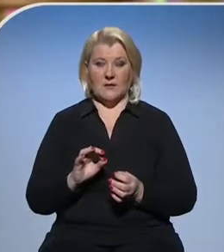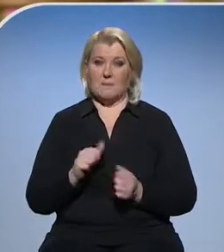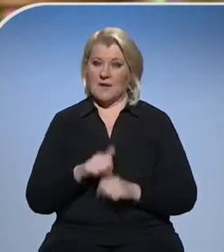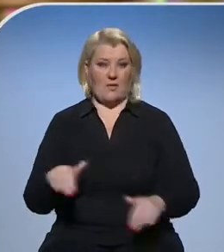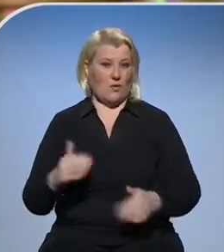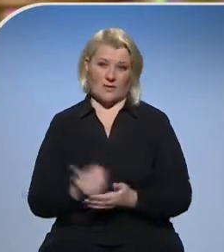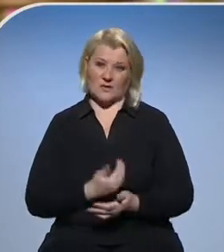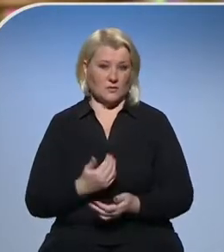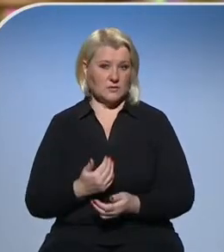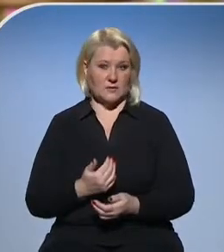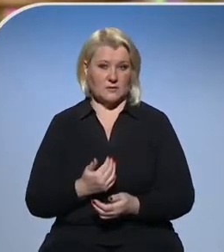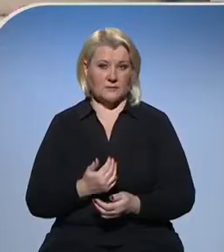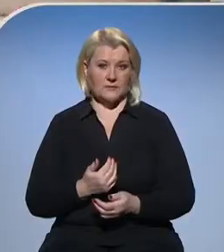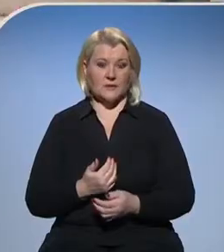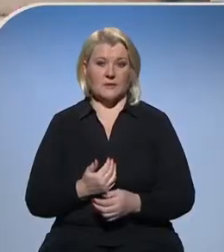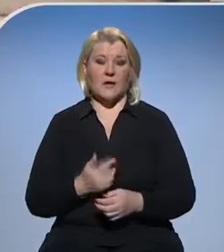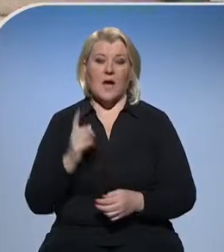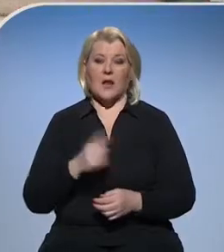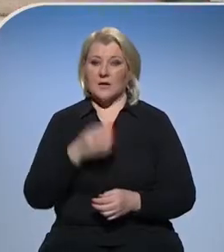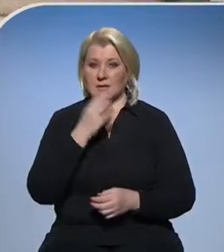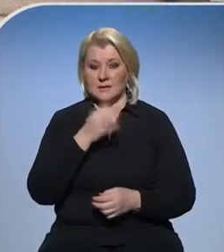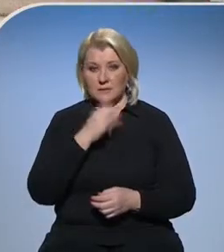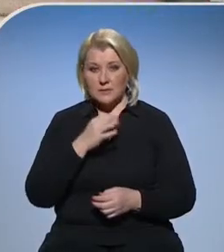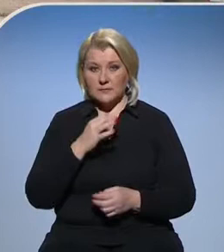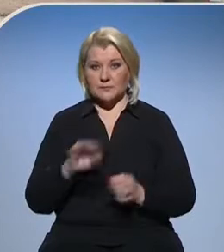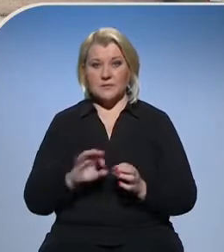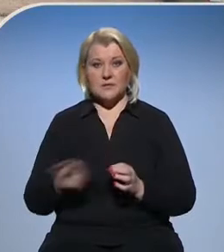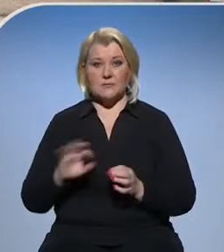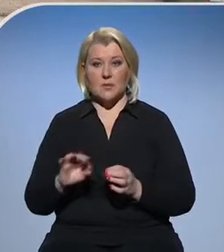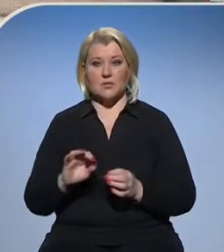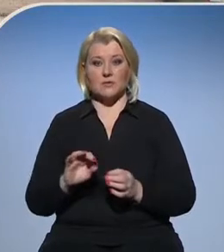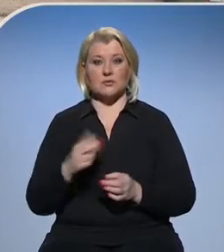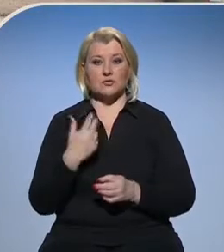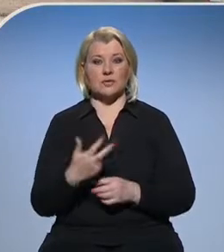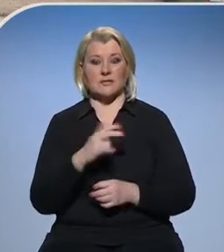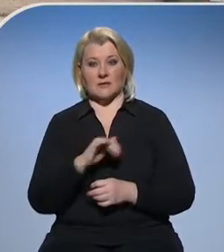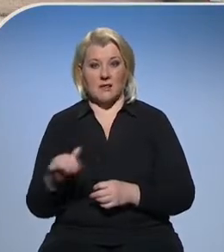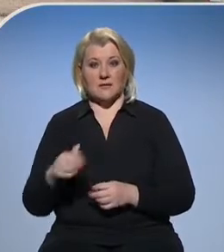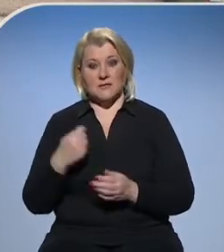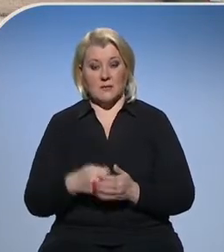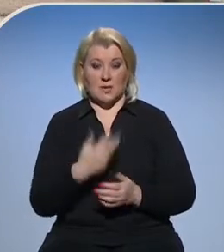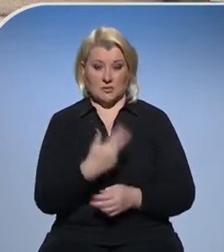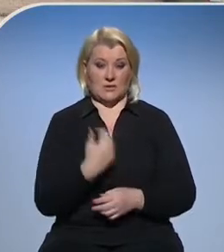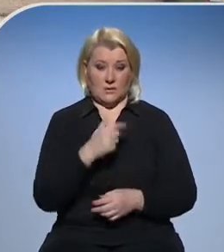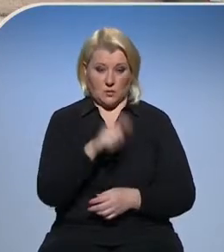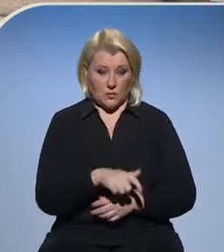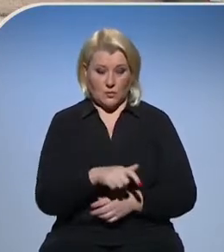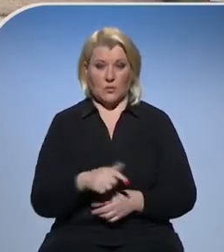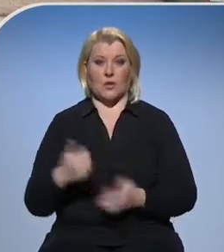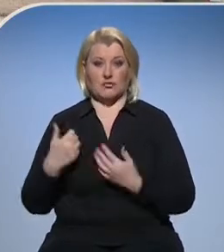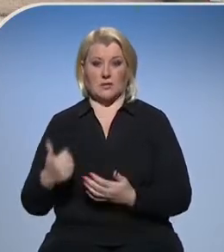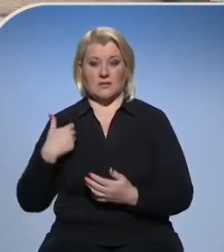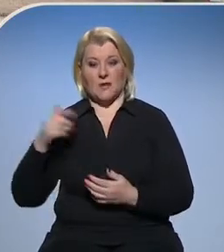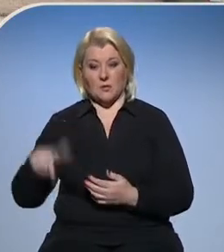nedostanete. Na milion se dostanete při spoření aspoň na 30 let. To znamená, kdybyste zašli ve 30, tak v 60 i v tom hodně